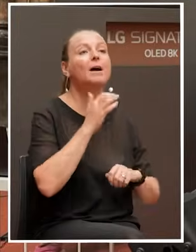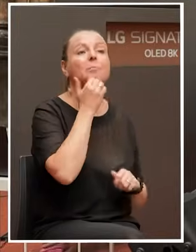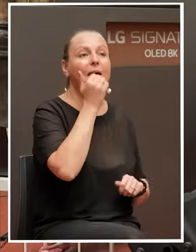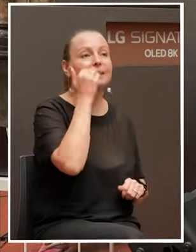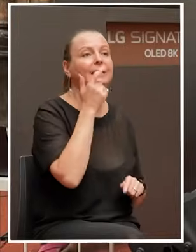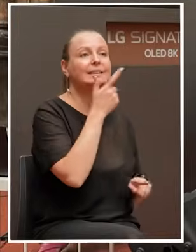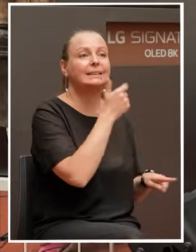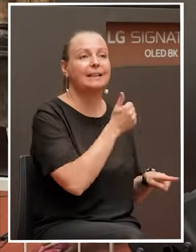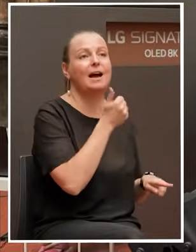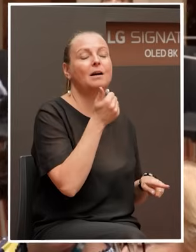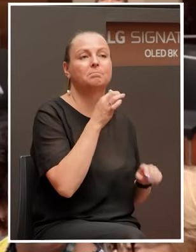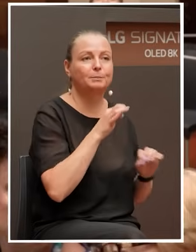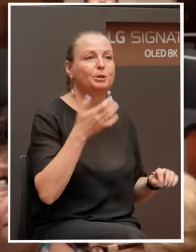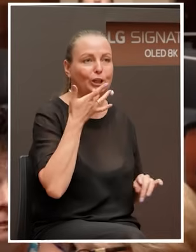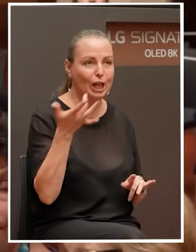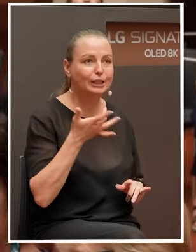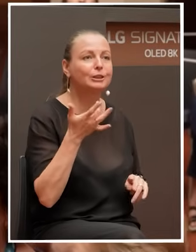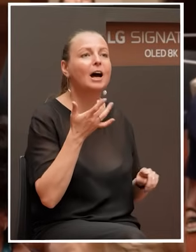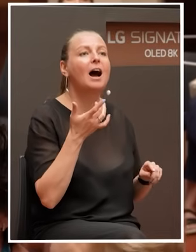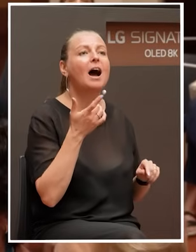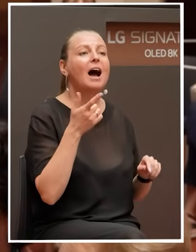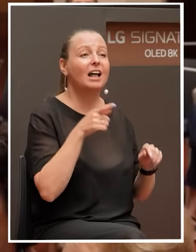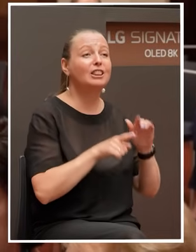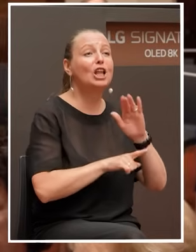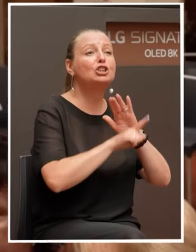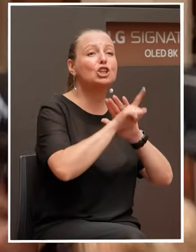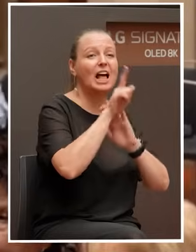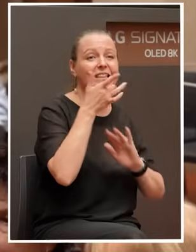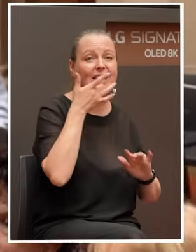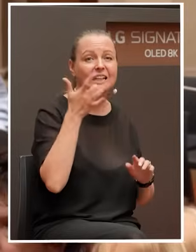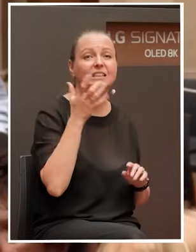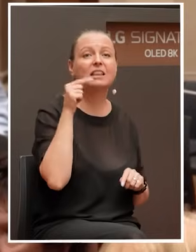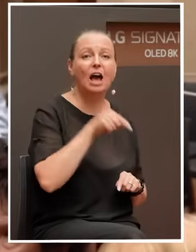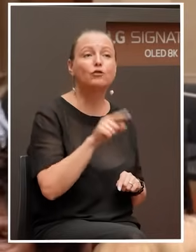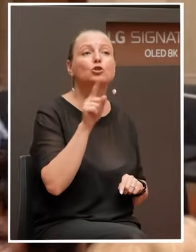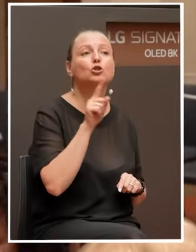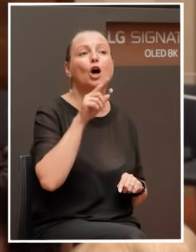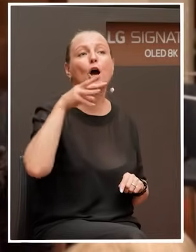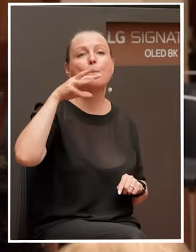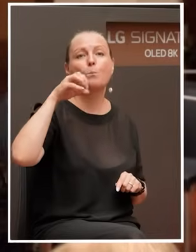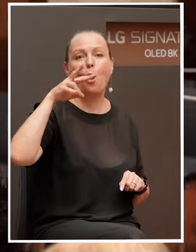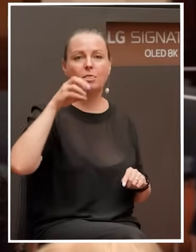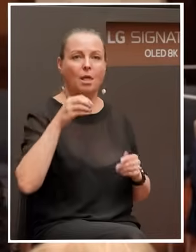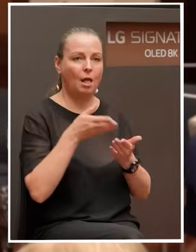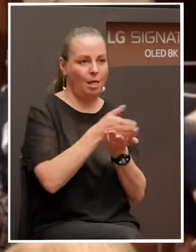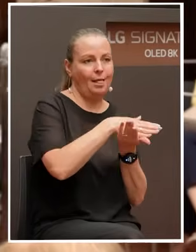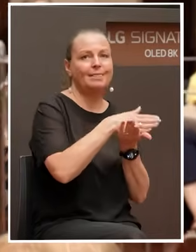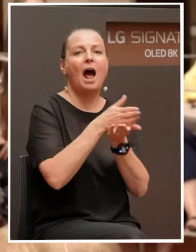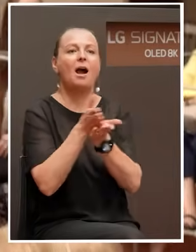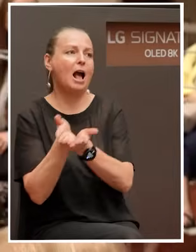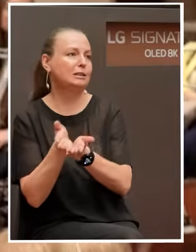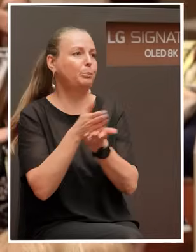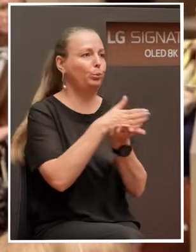Благодарю вас за замечательную лекцию. Вот она началась с того, что как бы Моне стоит на распутье, и что он